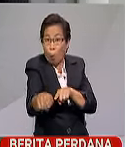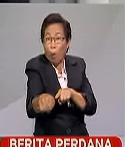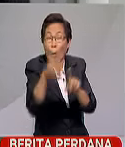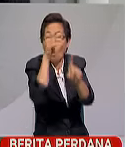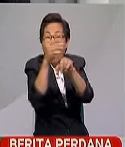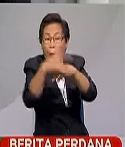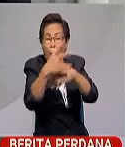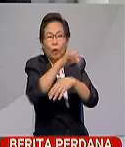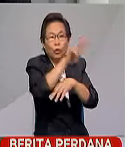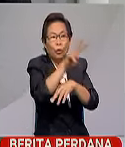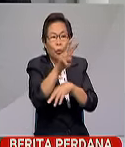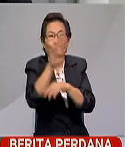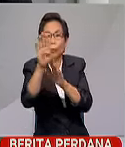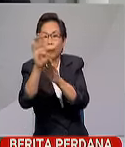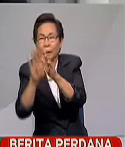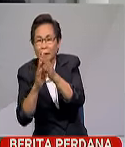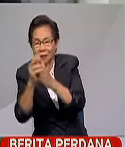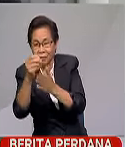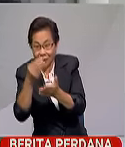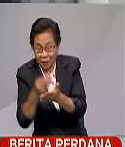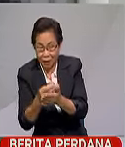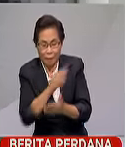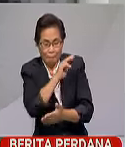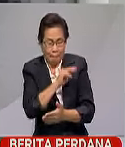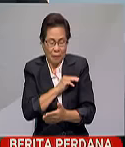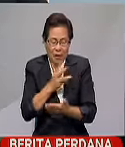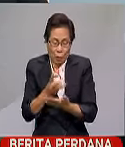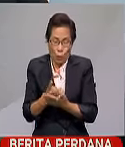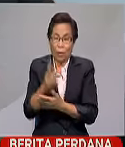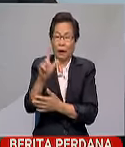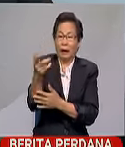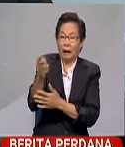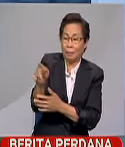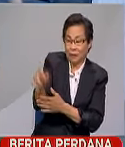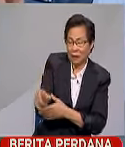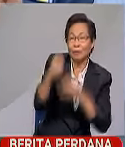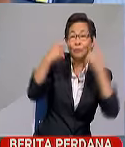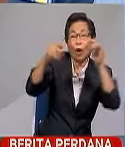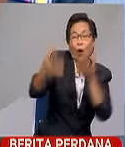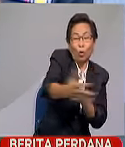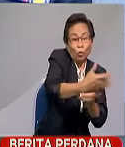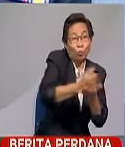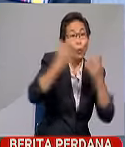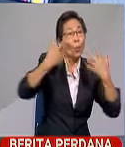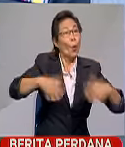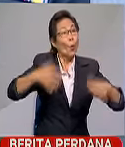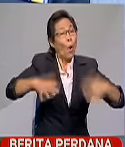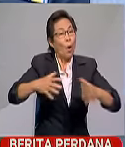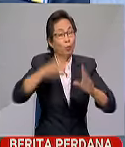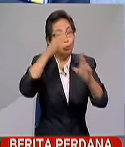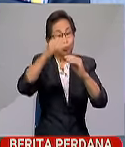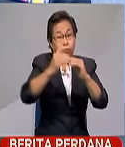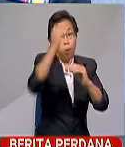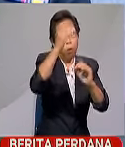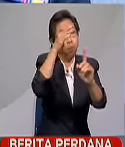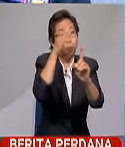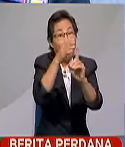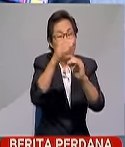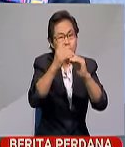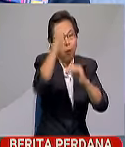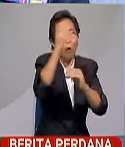iaitu RM22 bilion. Menurut Menteri Kewangan Lim Guan Eng, kejayaan kutipan melebihi sasaran itu menunjukkan